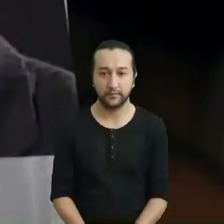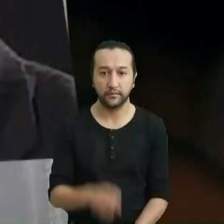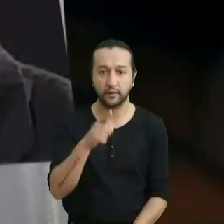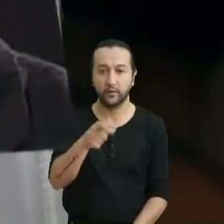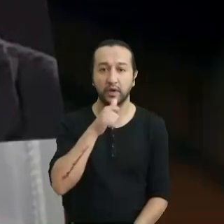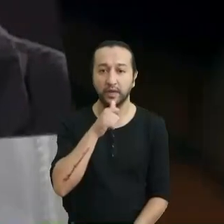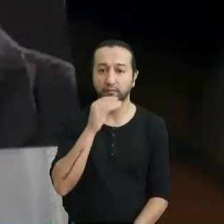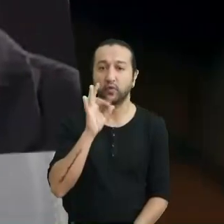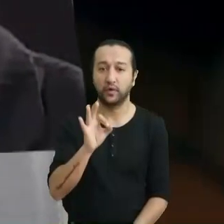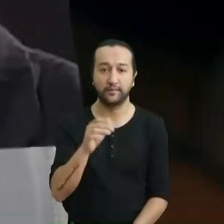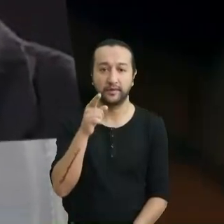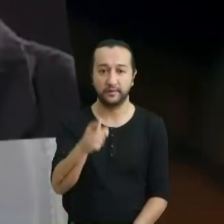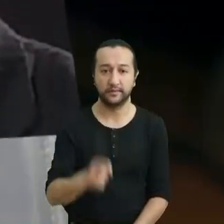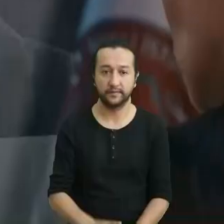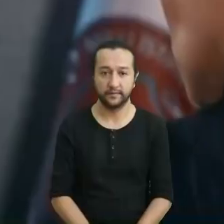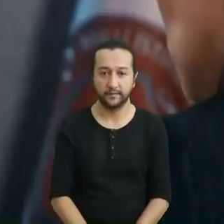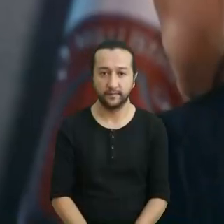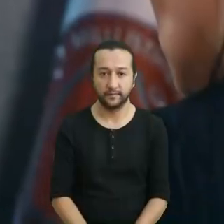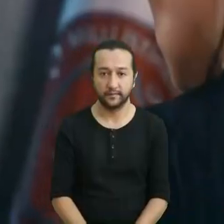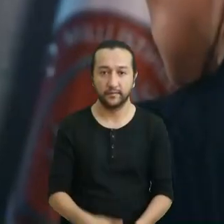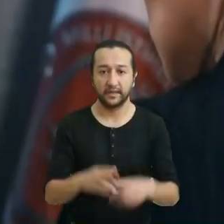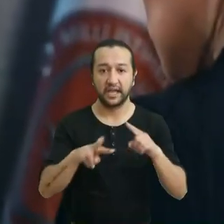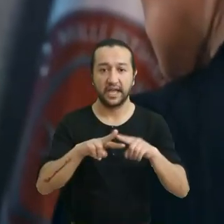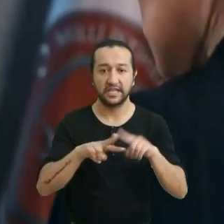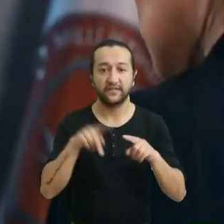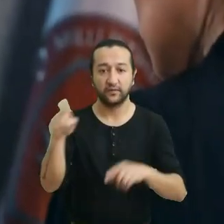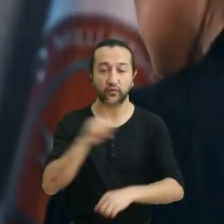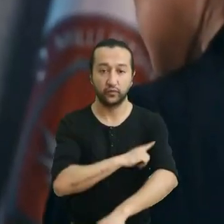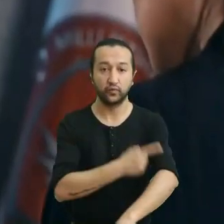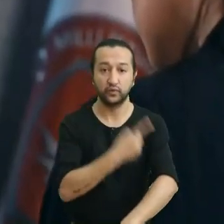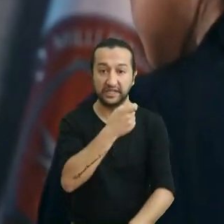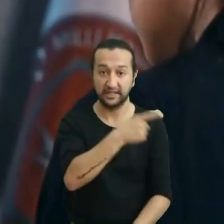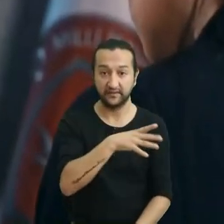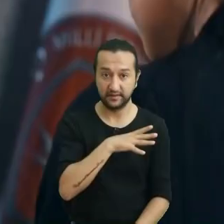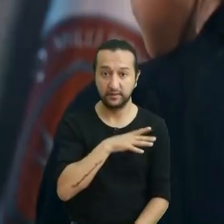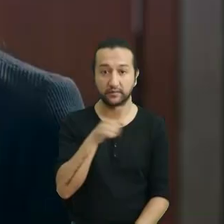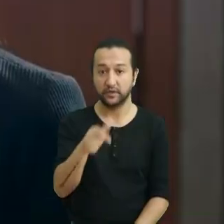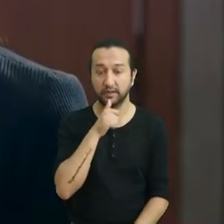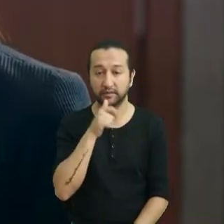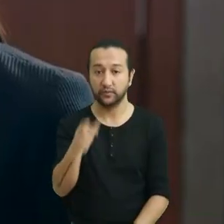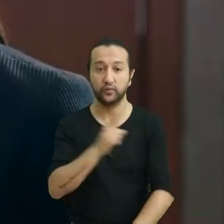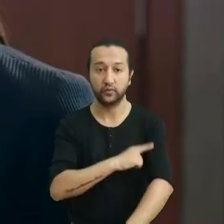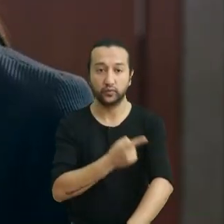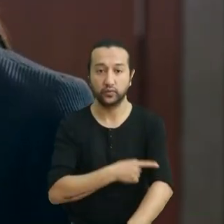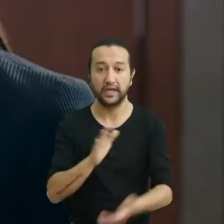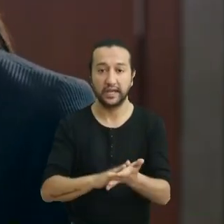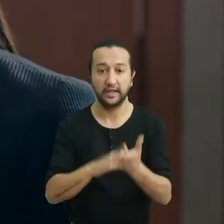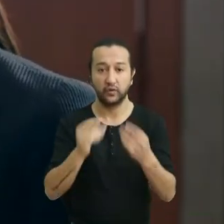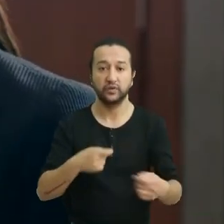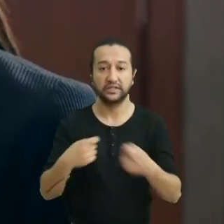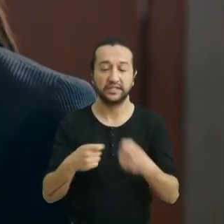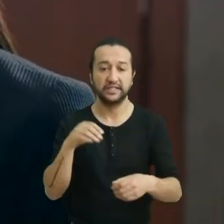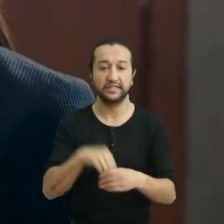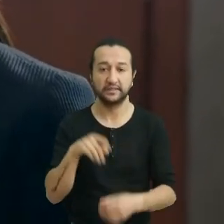Bu adam çok önemli. Ender. Asaf'ın gücü silahtaysa, bu adamın gücü elinde tuttuğu